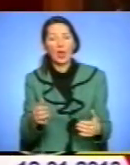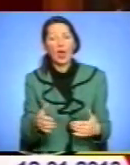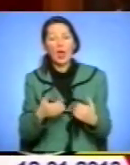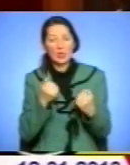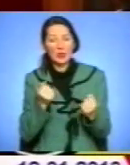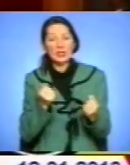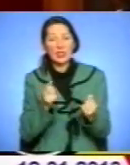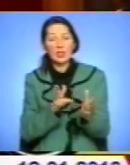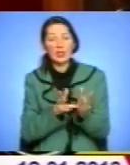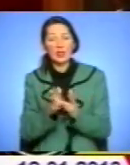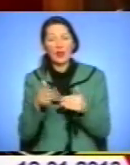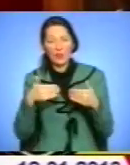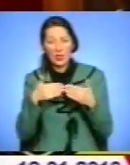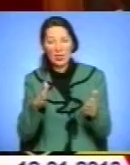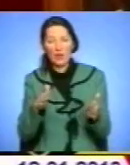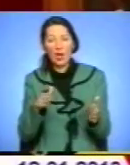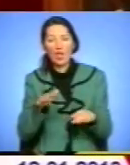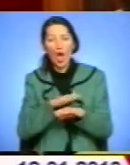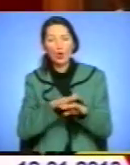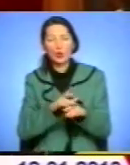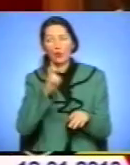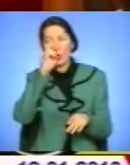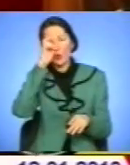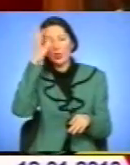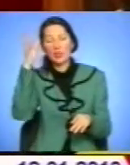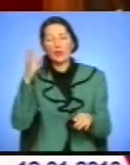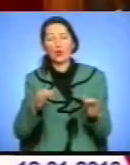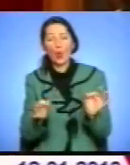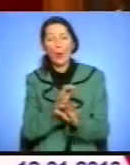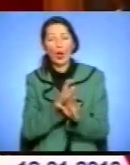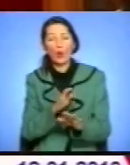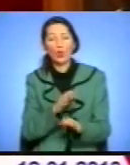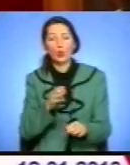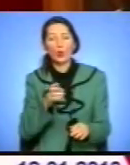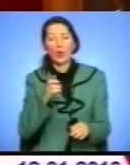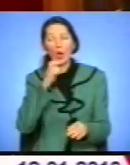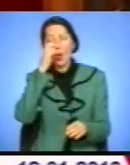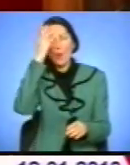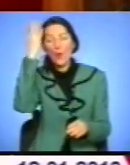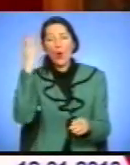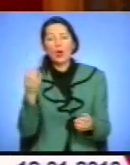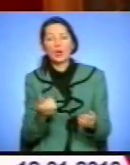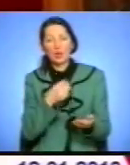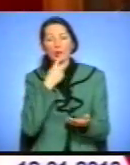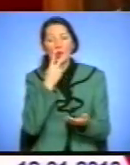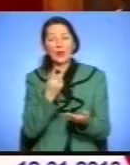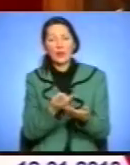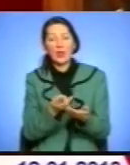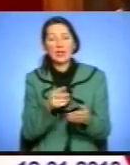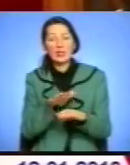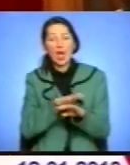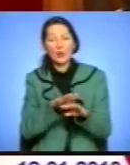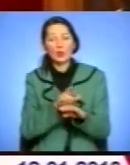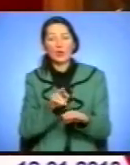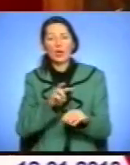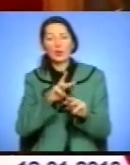божественну природу. Господь об'являється цілому людству як пресвята любляча трійця, на образ і